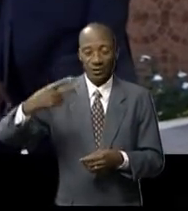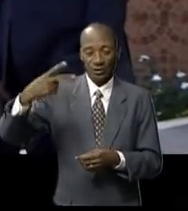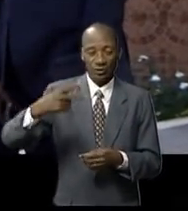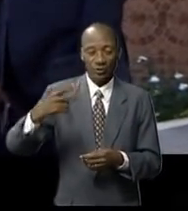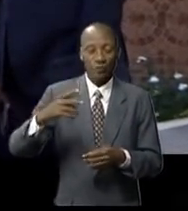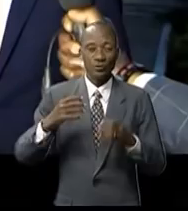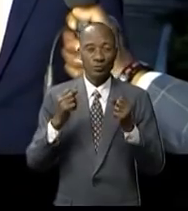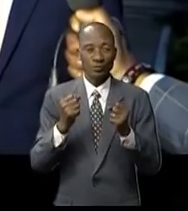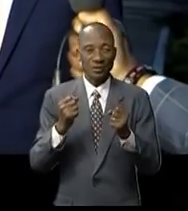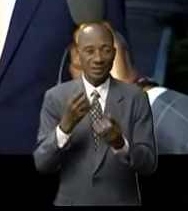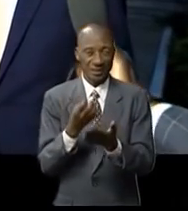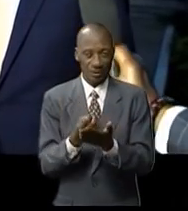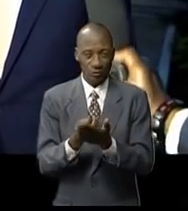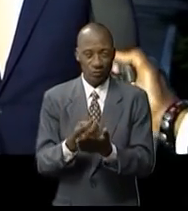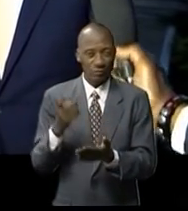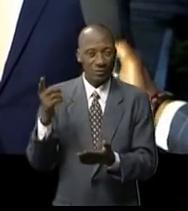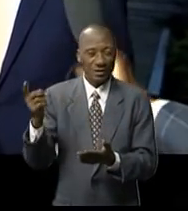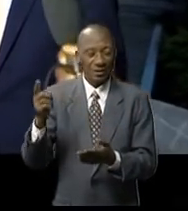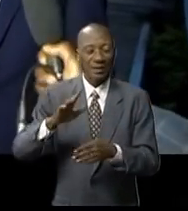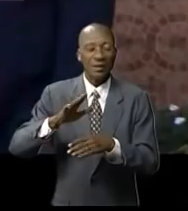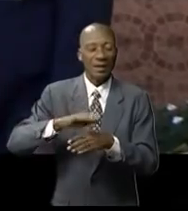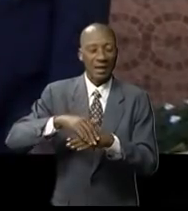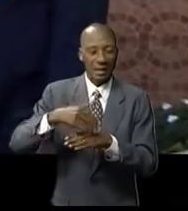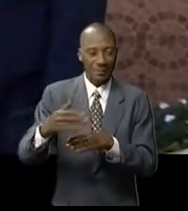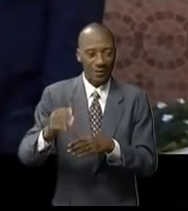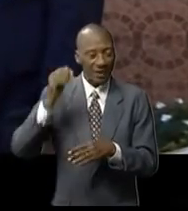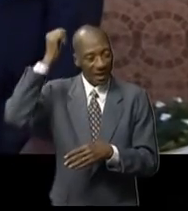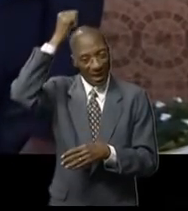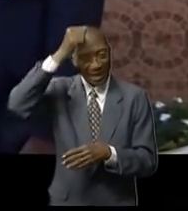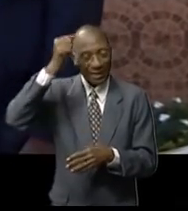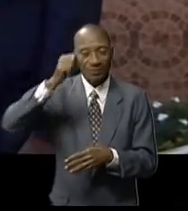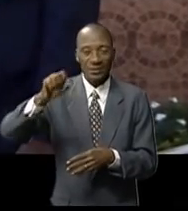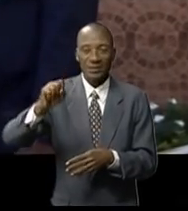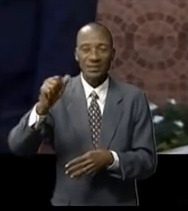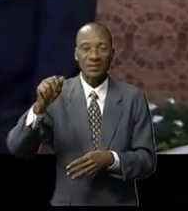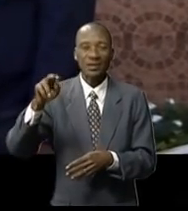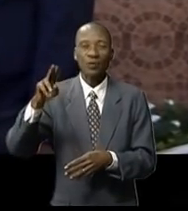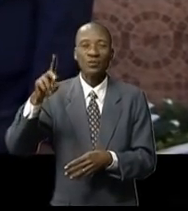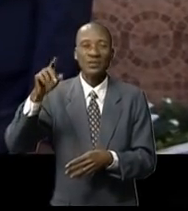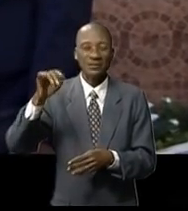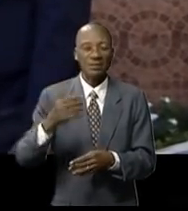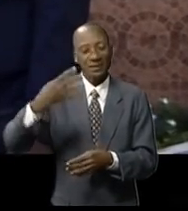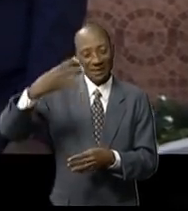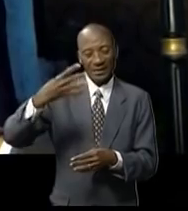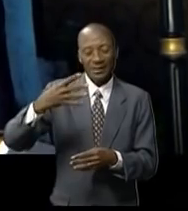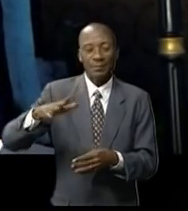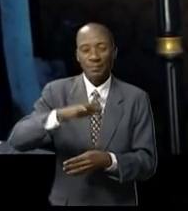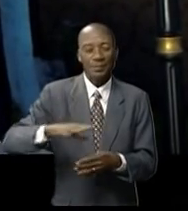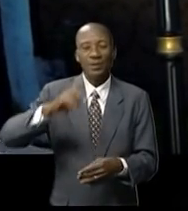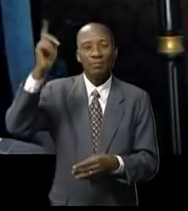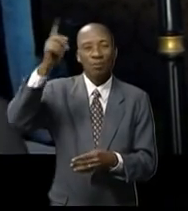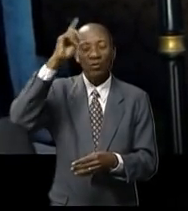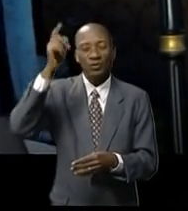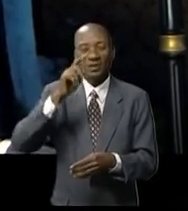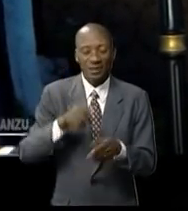du Golfe Persique après l'Arabie Saoudite et quatrième producteur mondial du pétrole et membre influent de